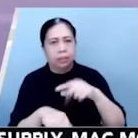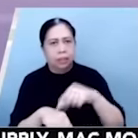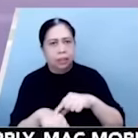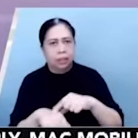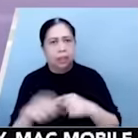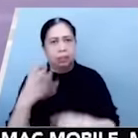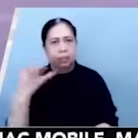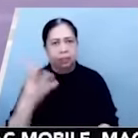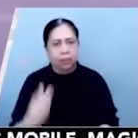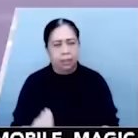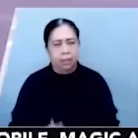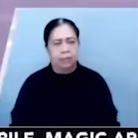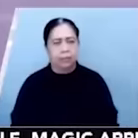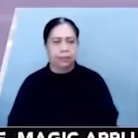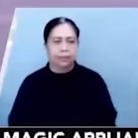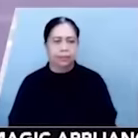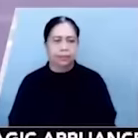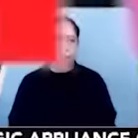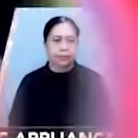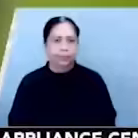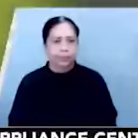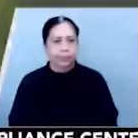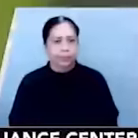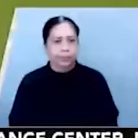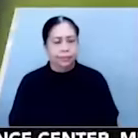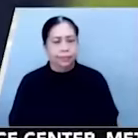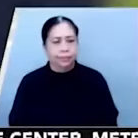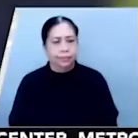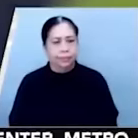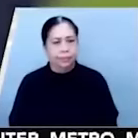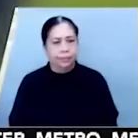John Consulta, exclusive.